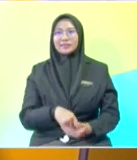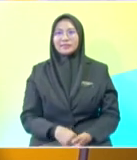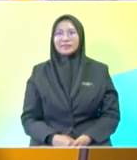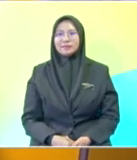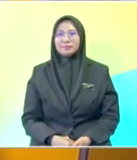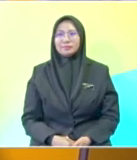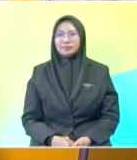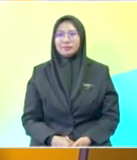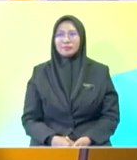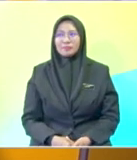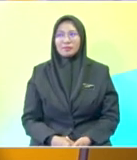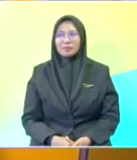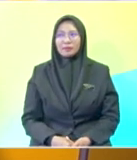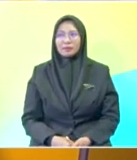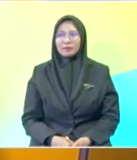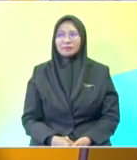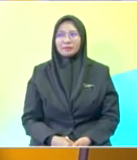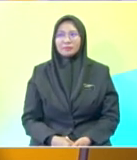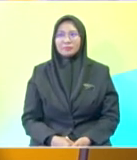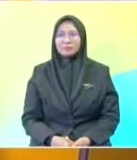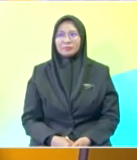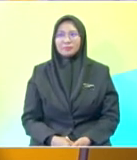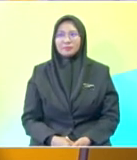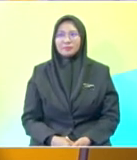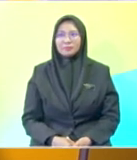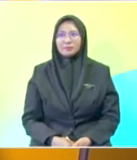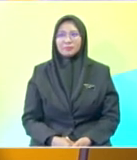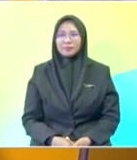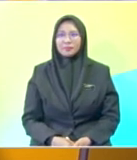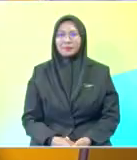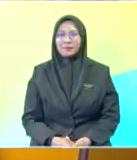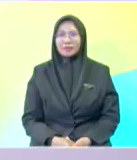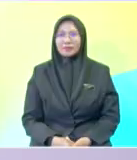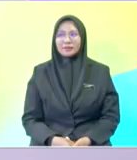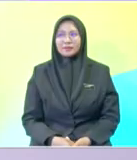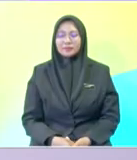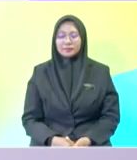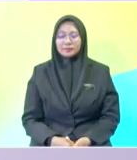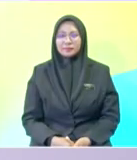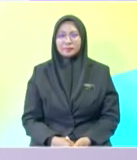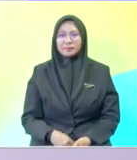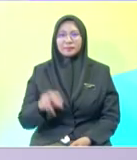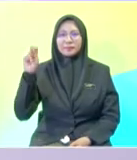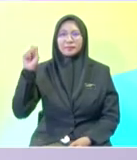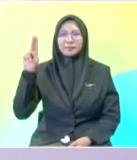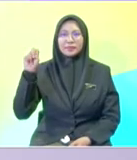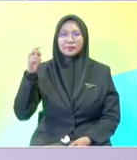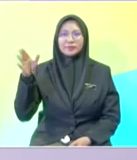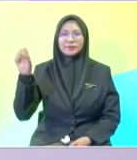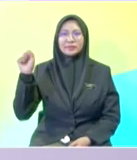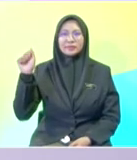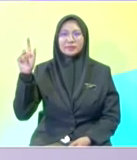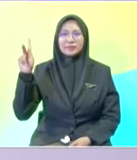dalam bacaan eee pembelajaran kita pada hari ini dalam bacaan nun Sakinah ataupun